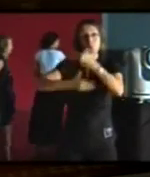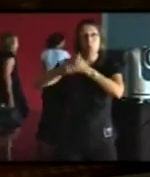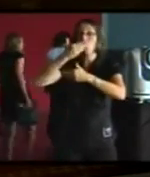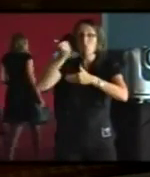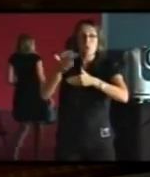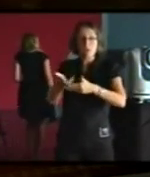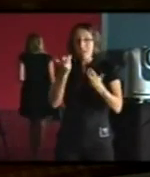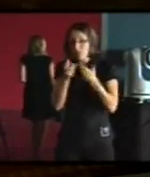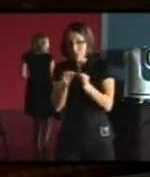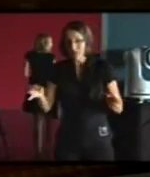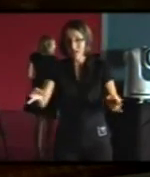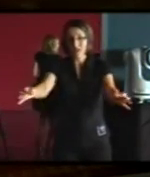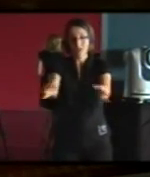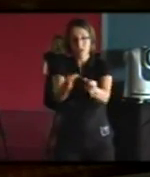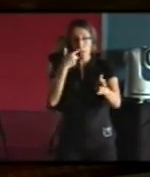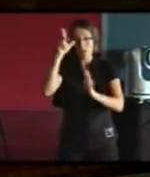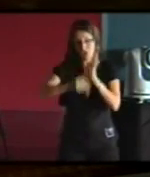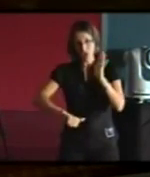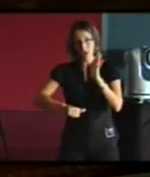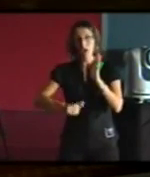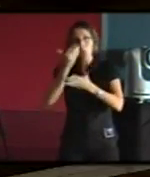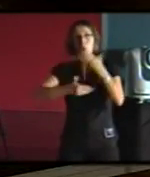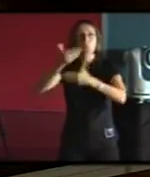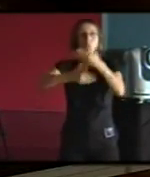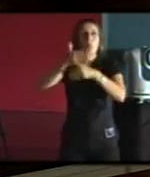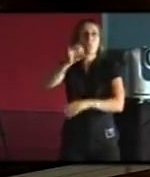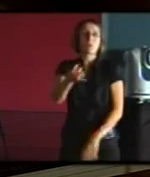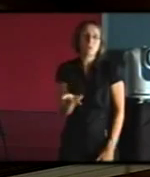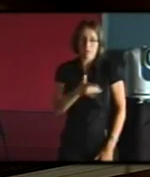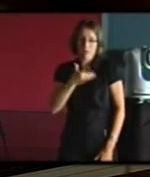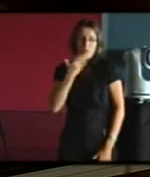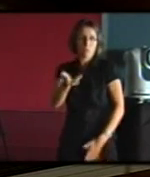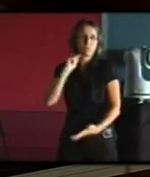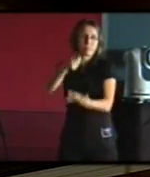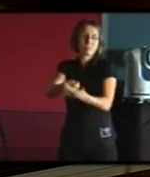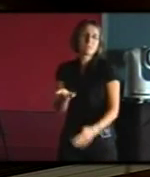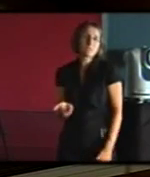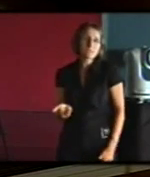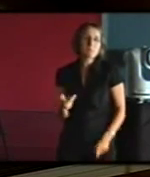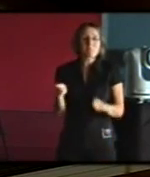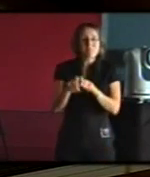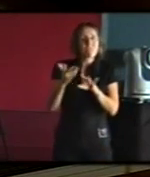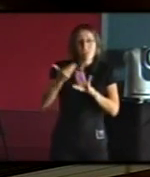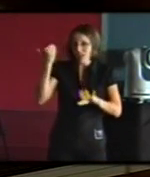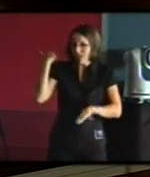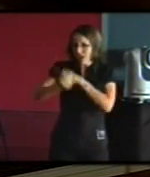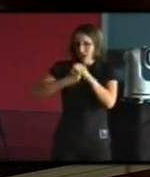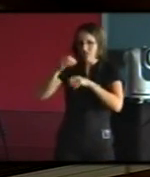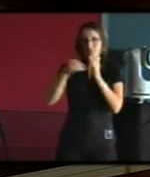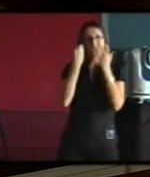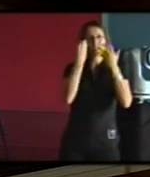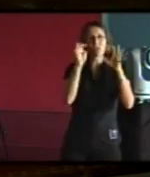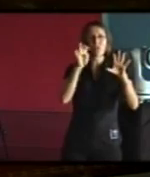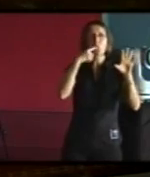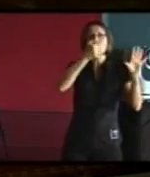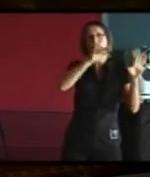endroits où le terrain est pas cher. Donc on est en train de c'est ce qui s'est passé dans les années 60 à